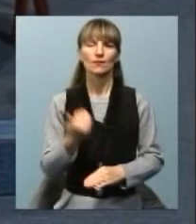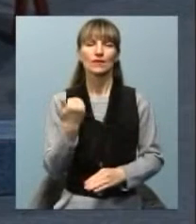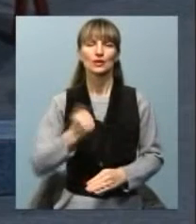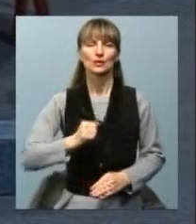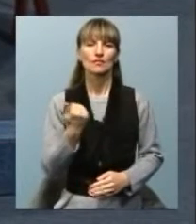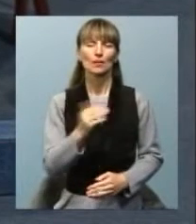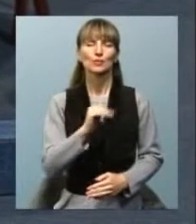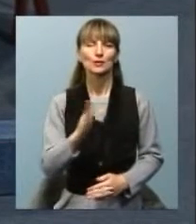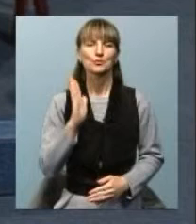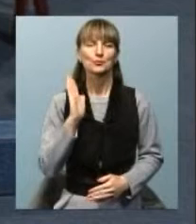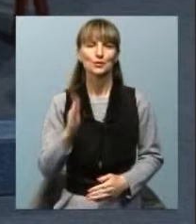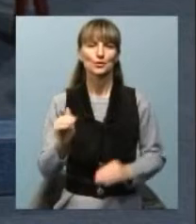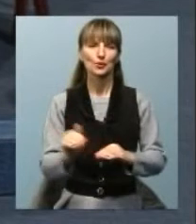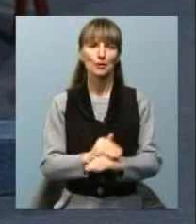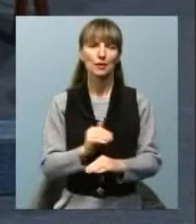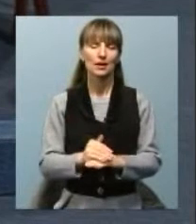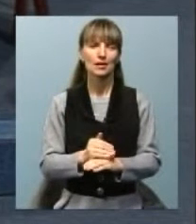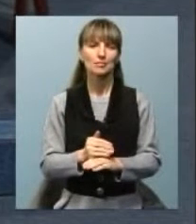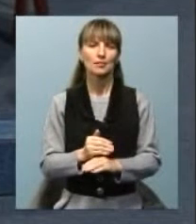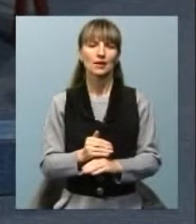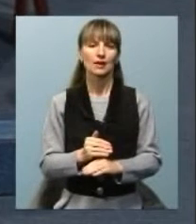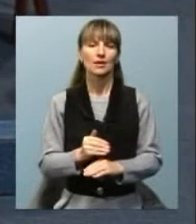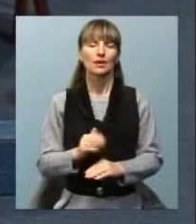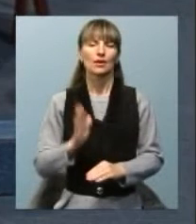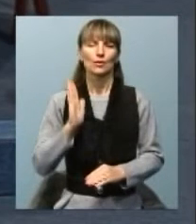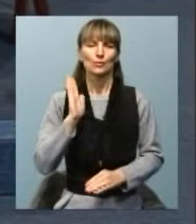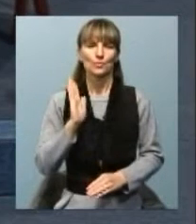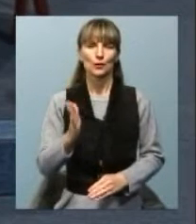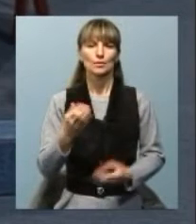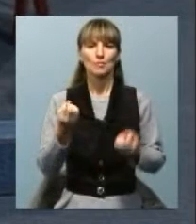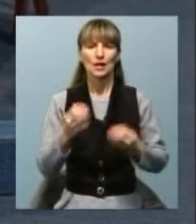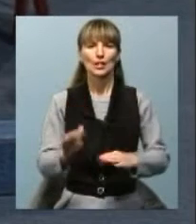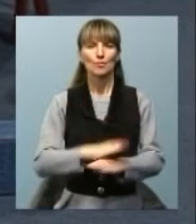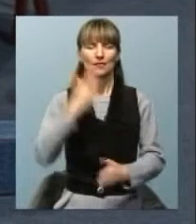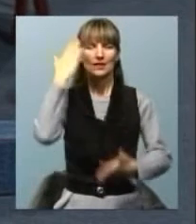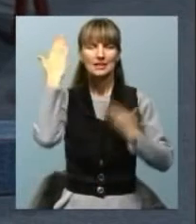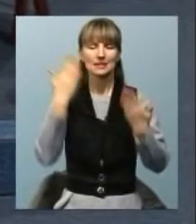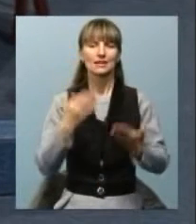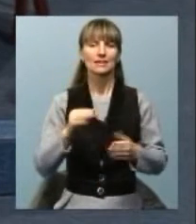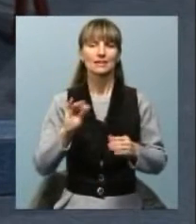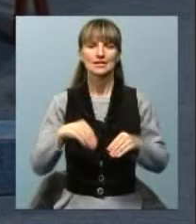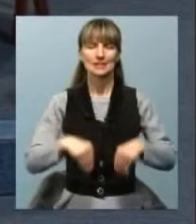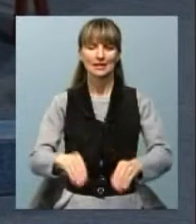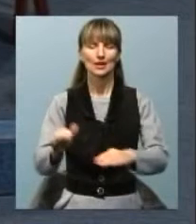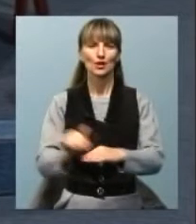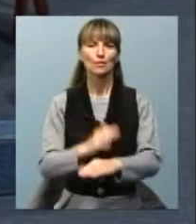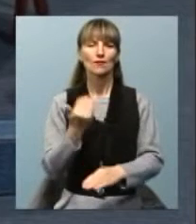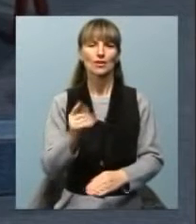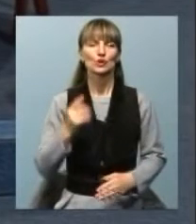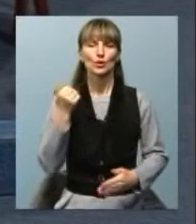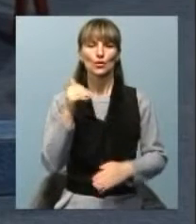вами прощаємося. Будьте добрими, пануйте, взагалі будьте просто добрими та веселими та сійте добро. Ну а далі на вас чекає